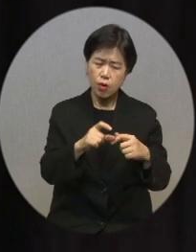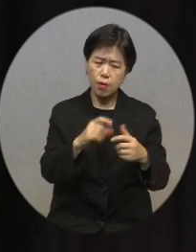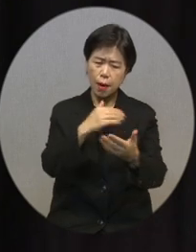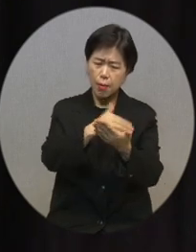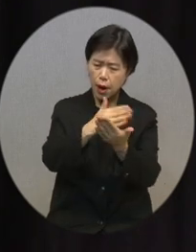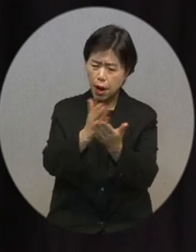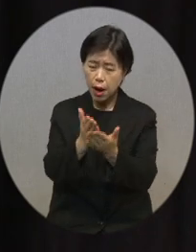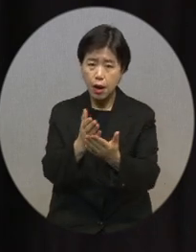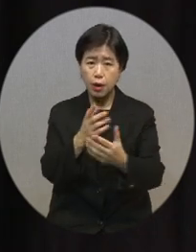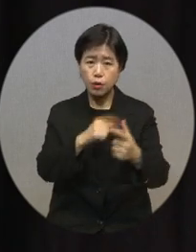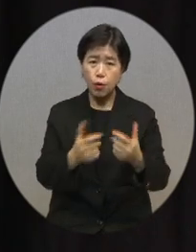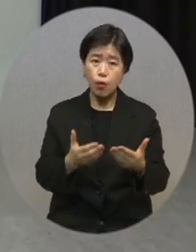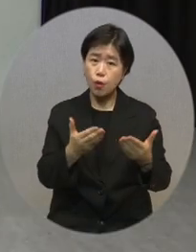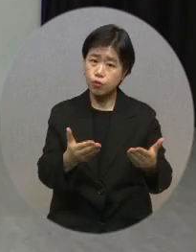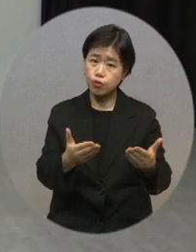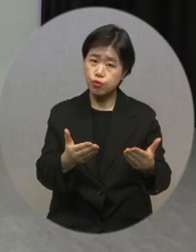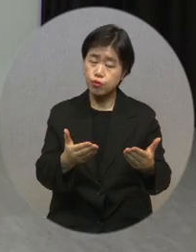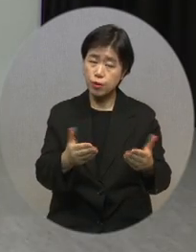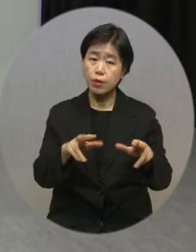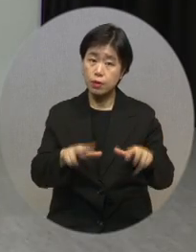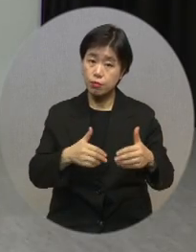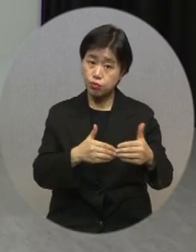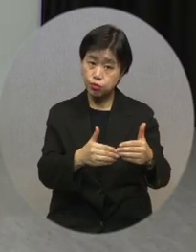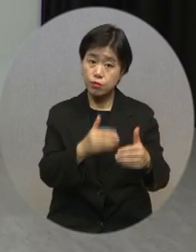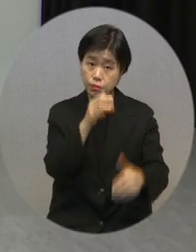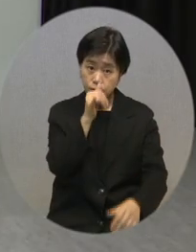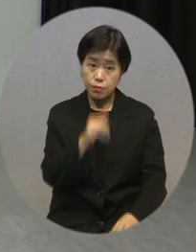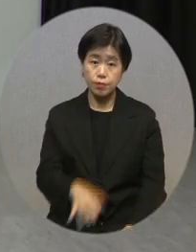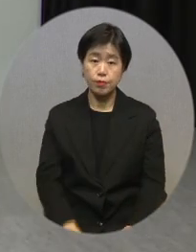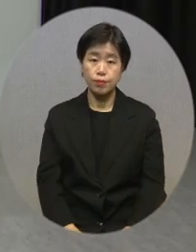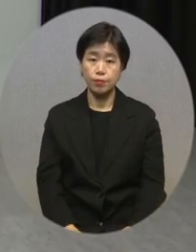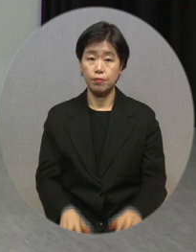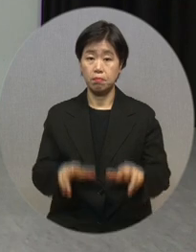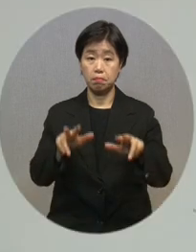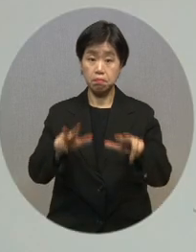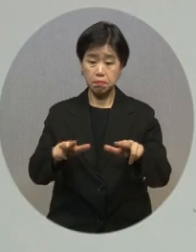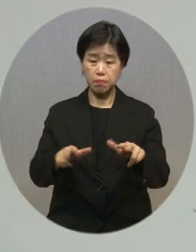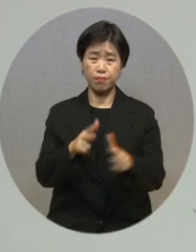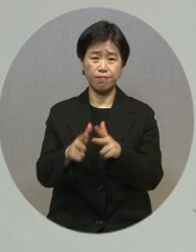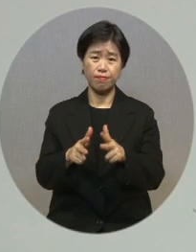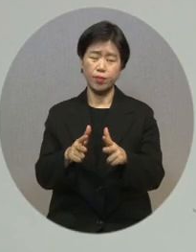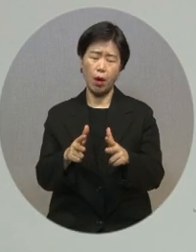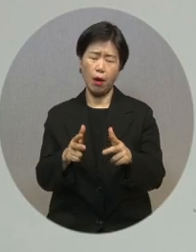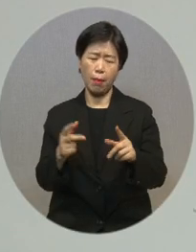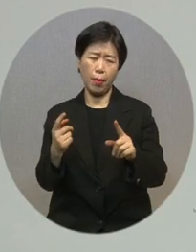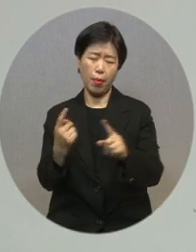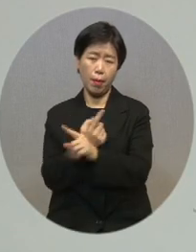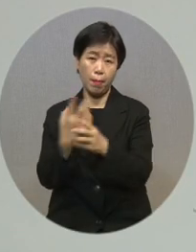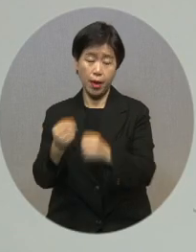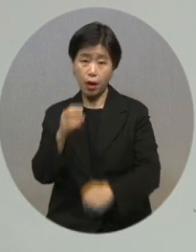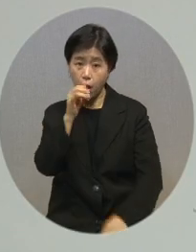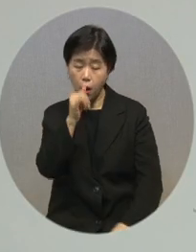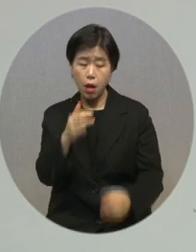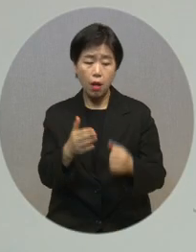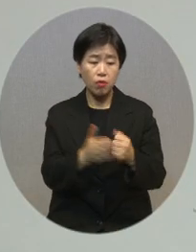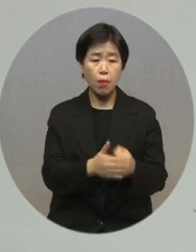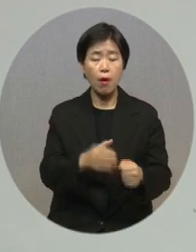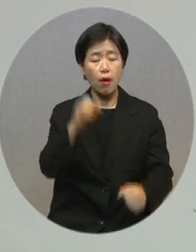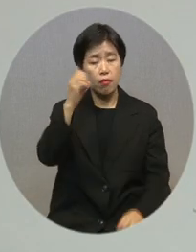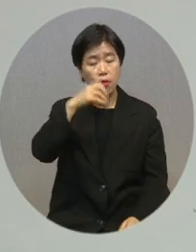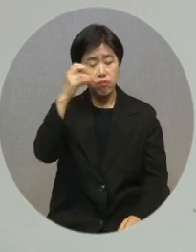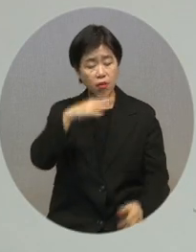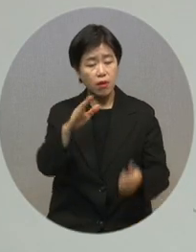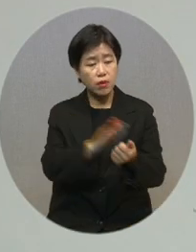대비도 진행되고 있습니까? 지금 4차 산업혁명으로 인해서, 그러니까 단순 반복 일자리는